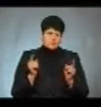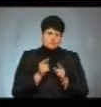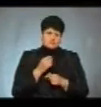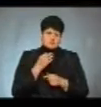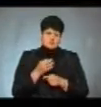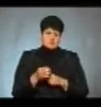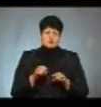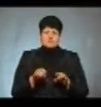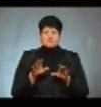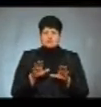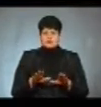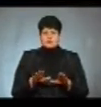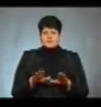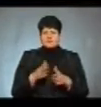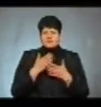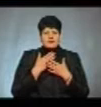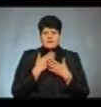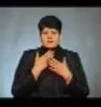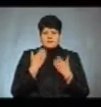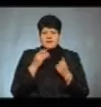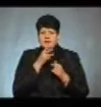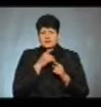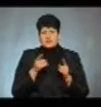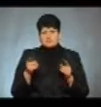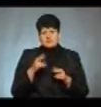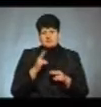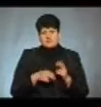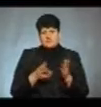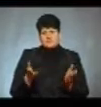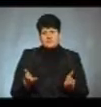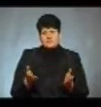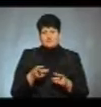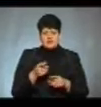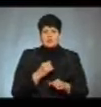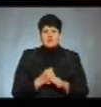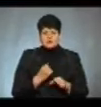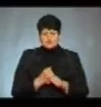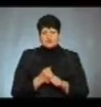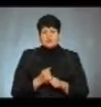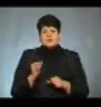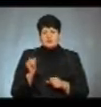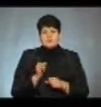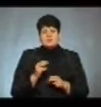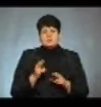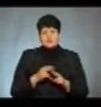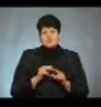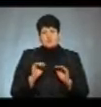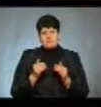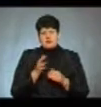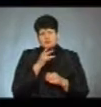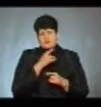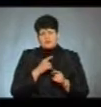що постанова не має терміну закінчення. Тобто вона працює і без обмеження